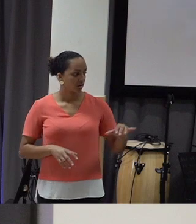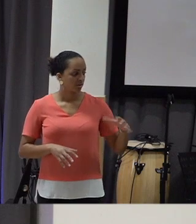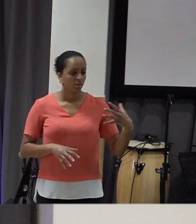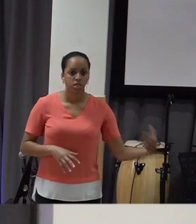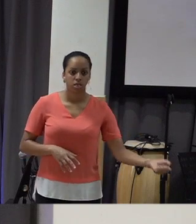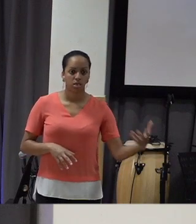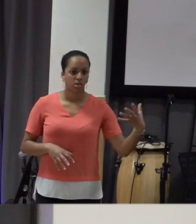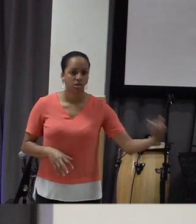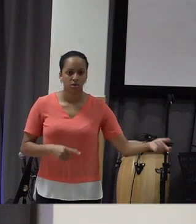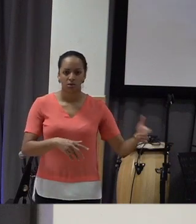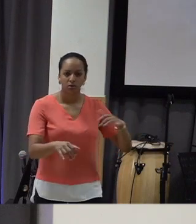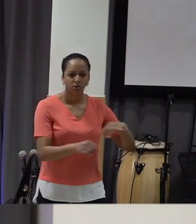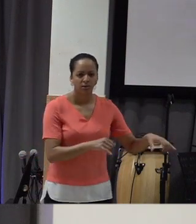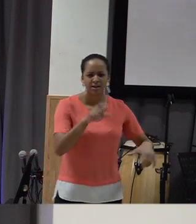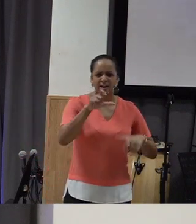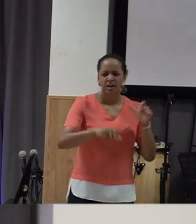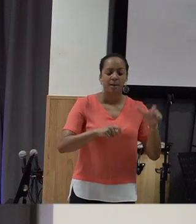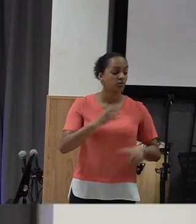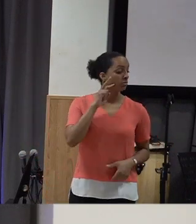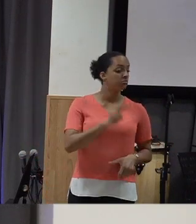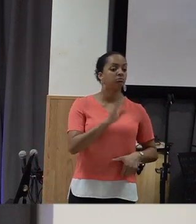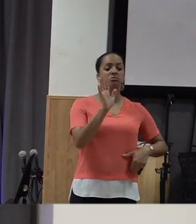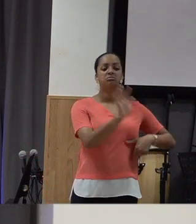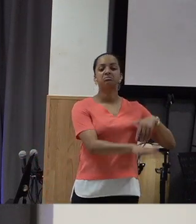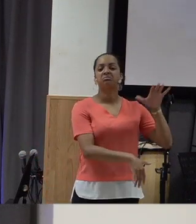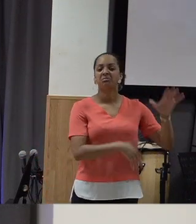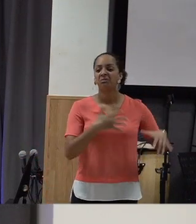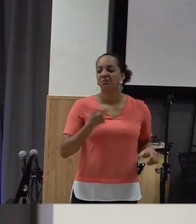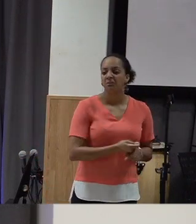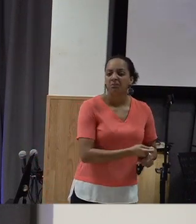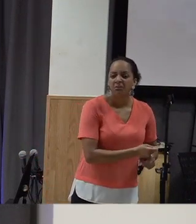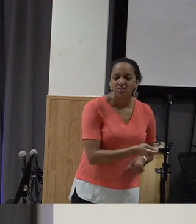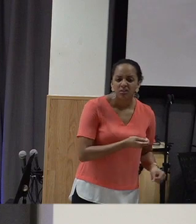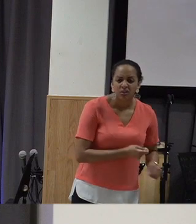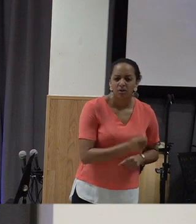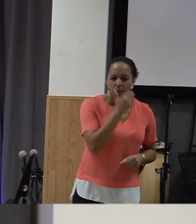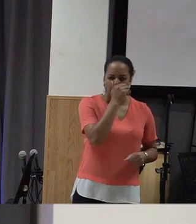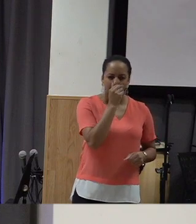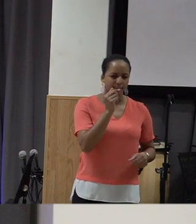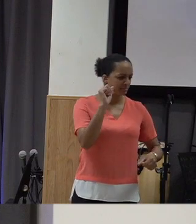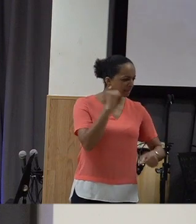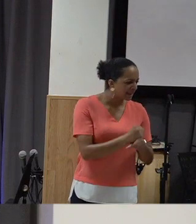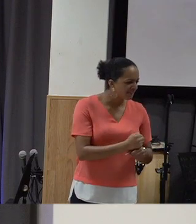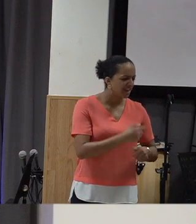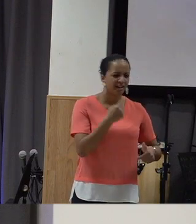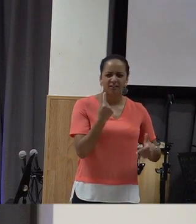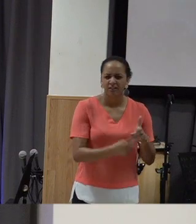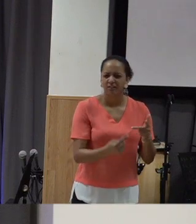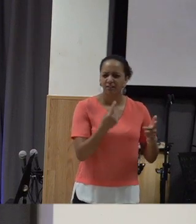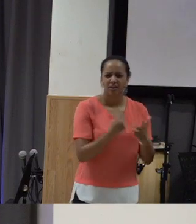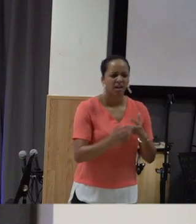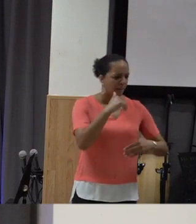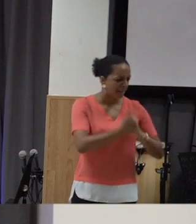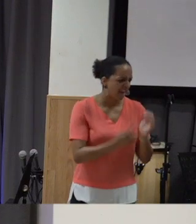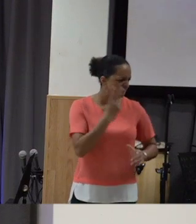vraiment terribles et ils se sont fait piétiner. Ils se sont fait excommunier, on l'a privé de sainte scène, privé de service. Vous croyez que c'est une